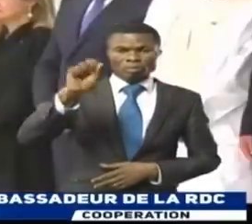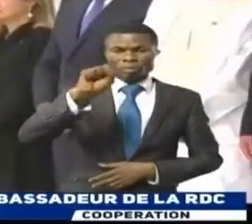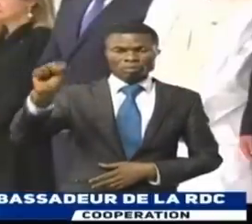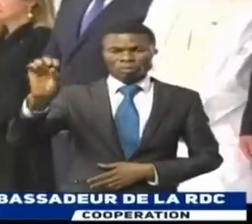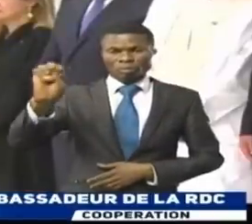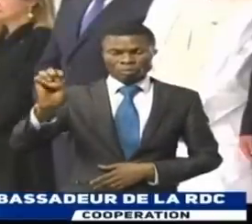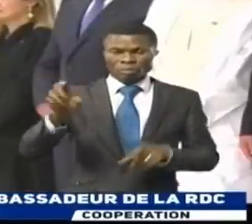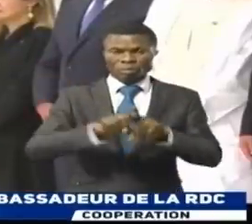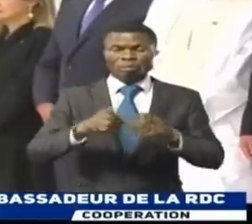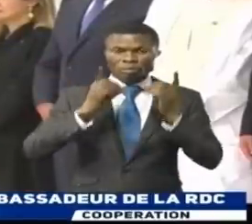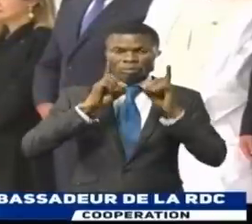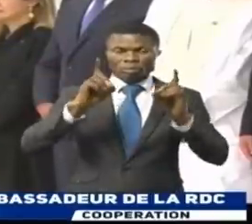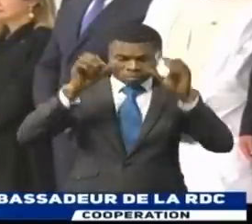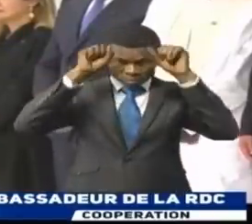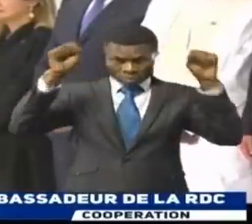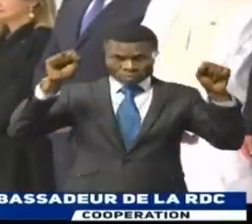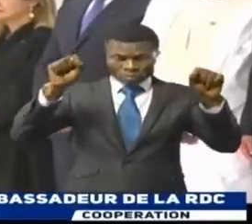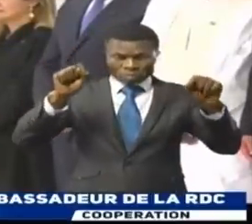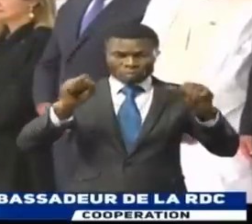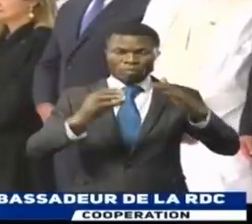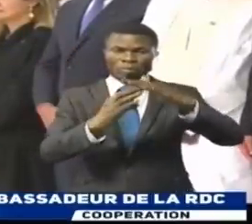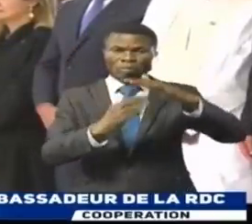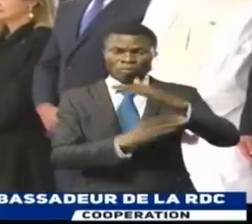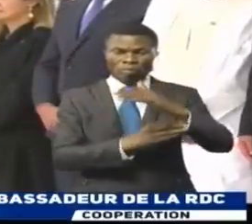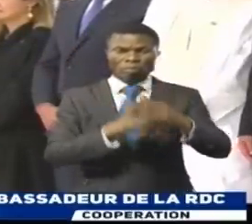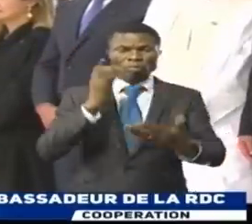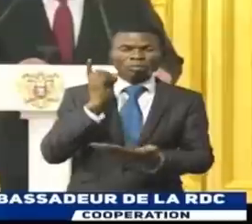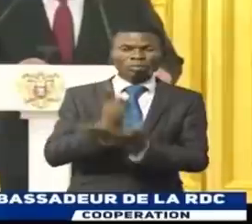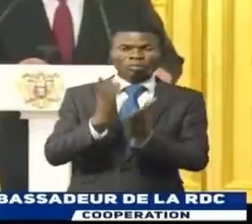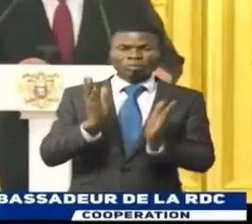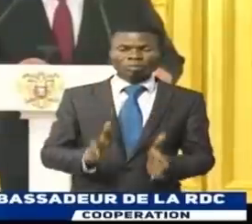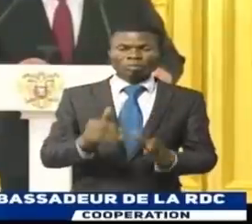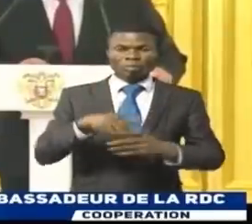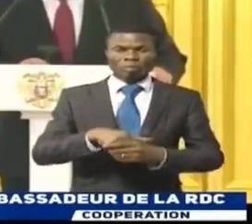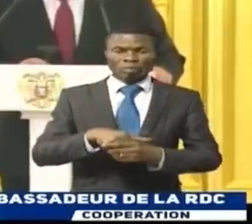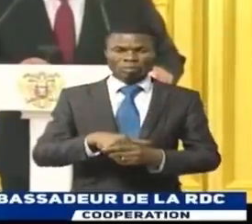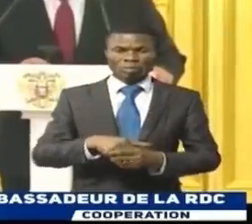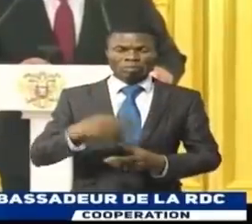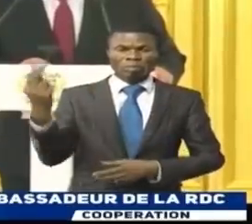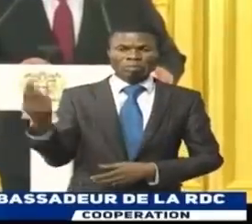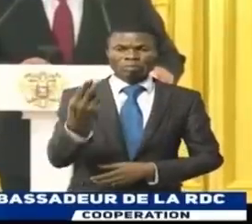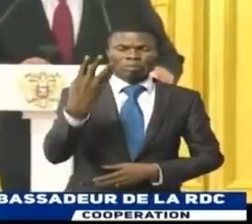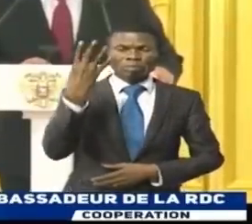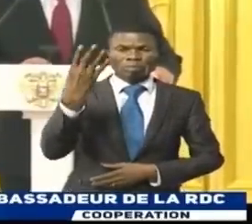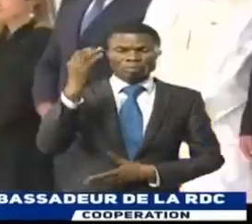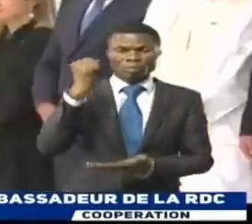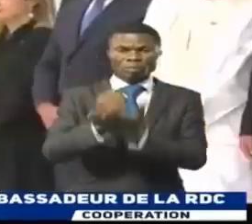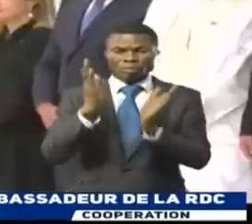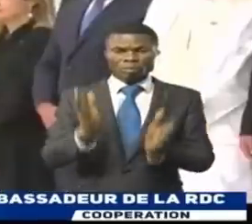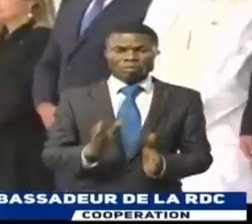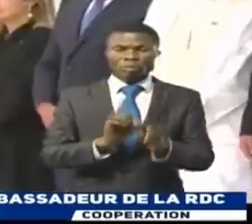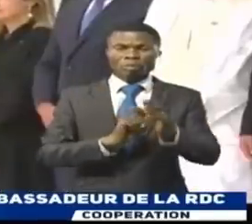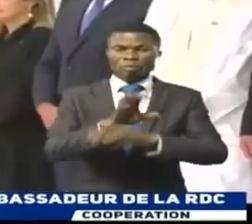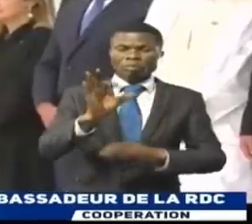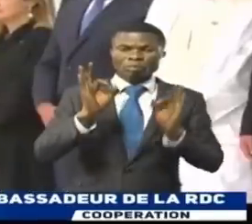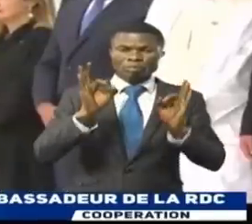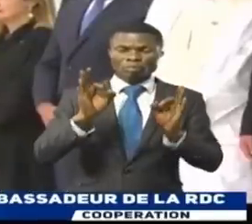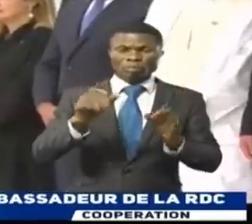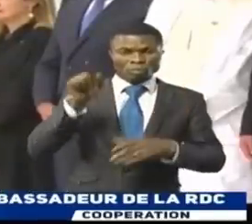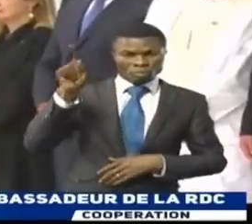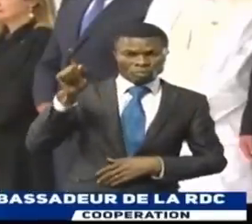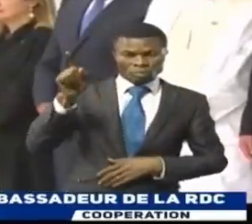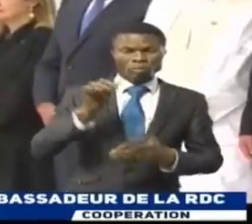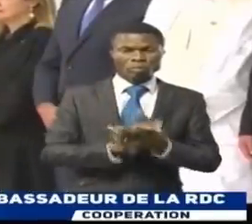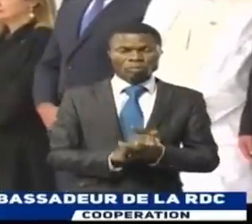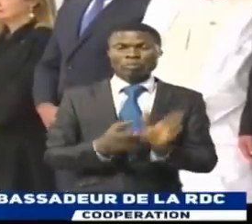son président, des passerelles avec les missions diplomatiques à travers 24 ambassadeurs nouvellement accrédités en Russie,